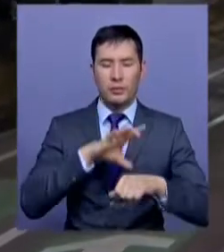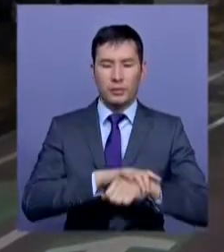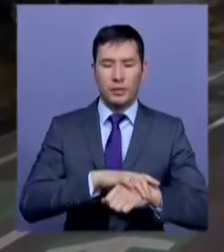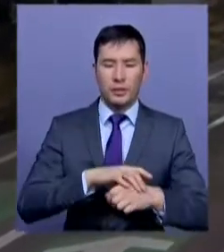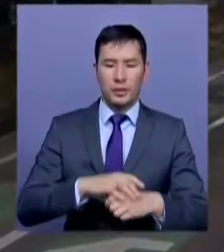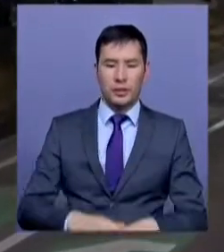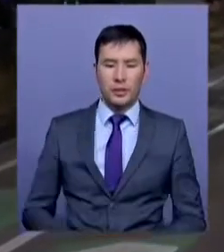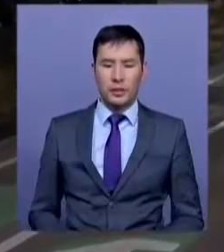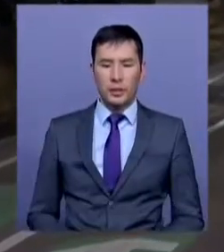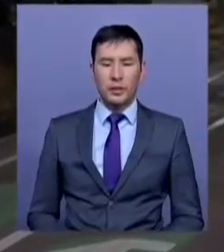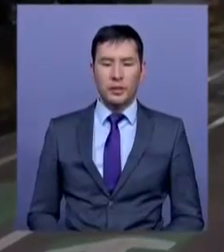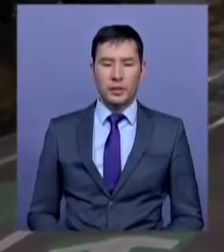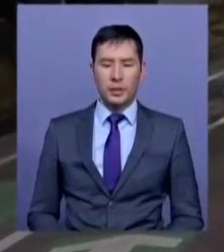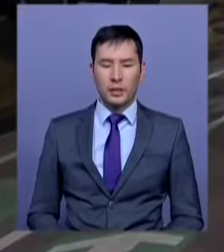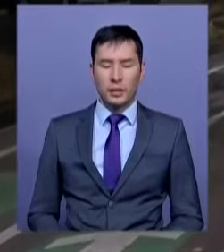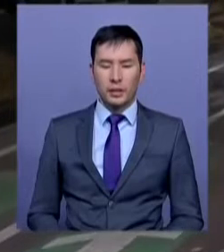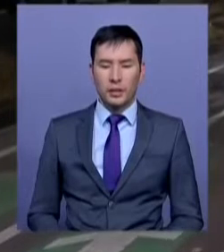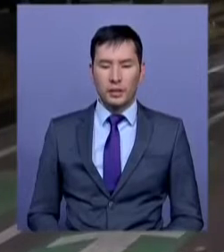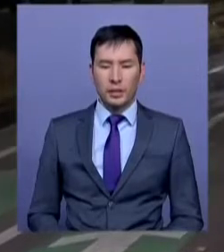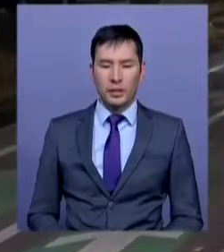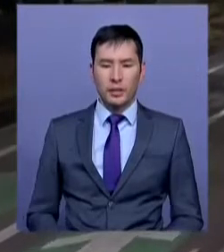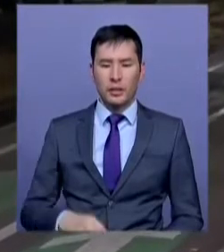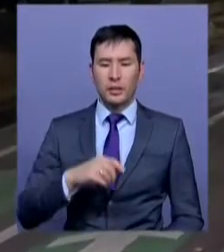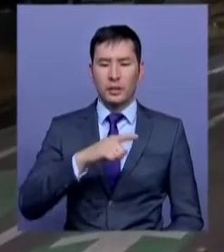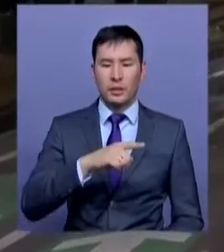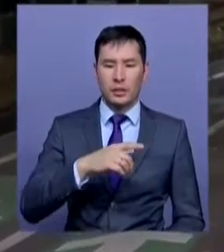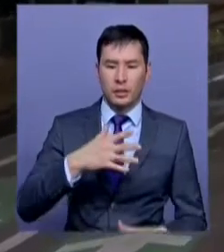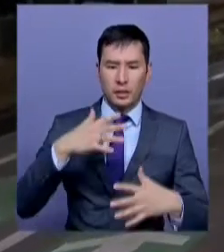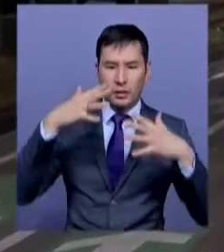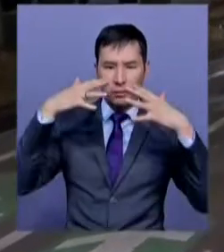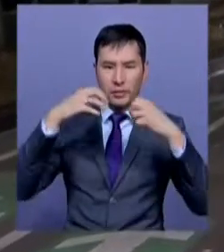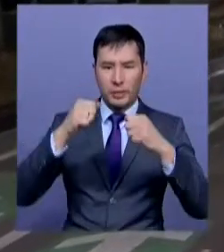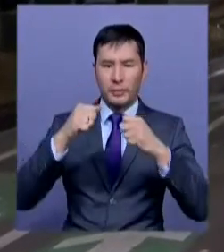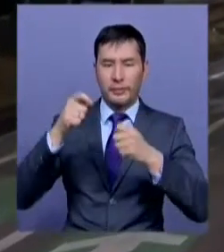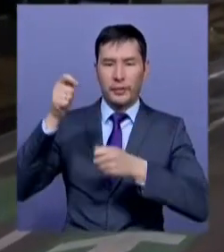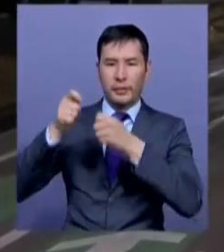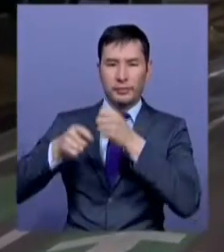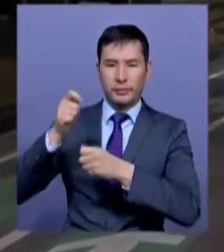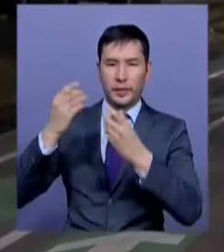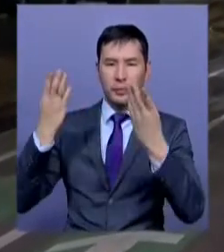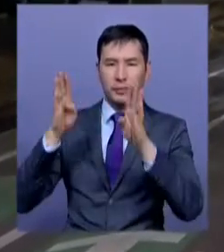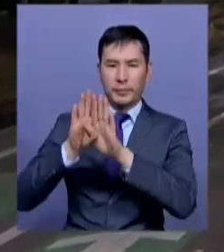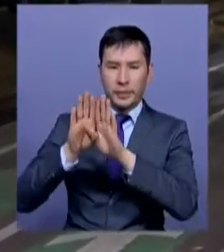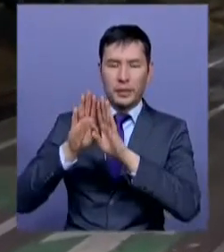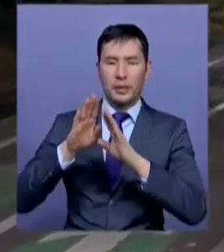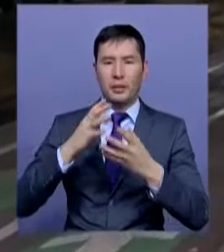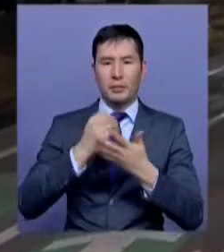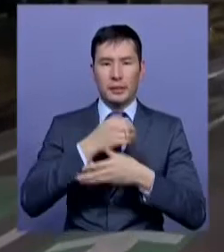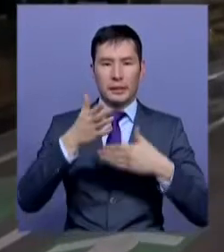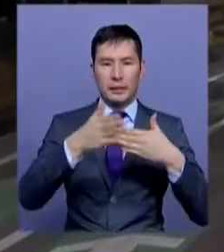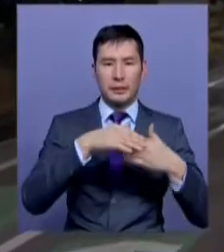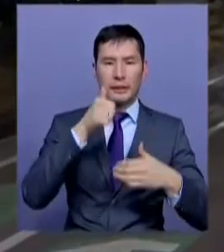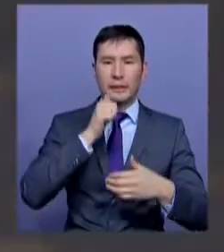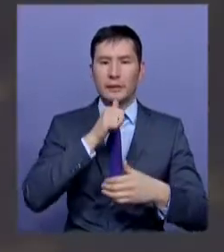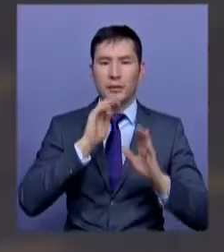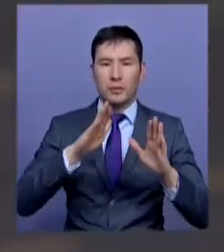анықталу бойынша светтер сөндіріледі, перделер жабылады. Сол себептен көп нысандар іштей жабылып,